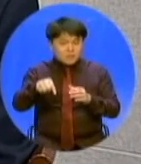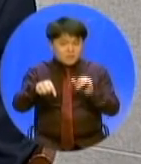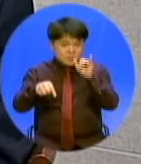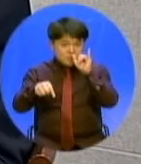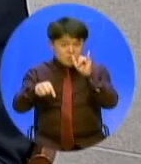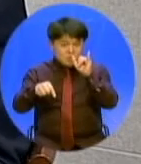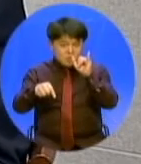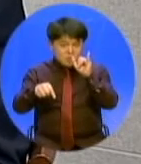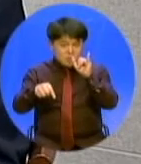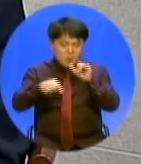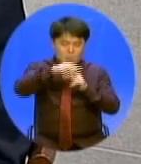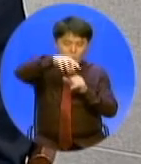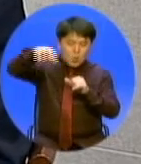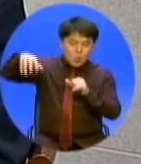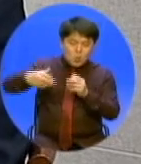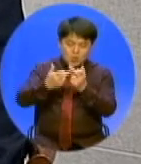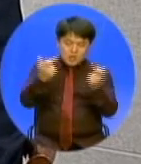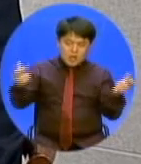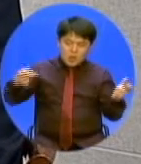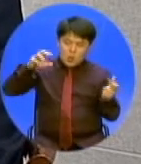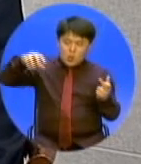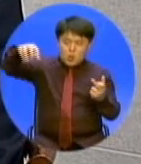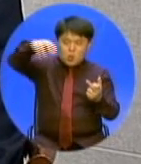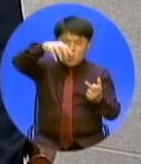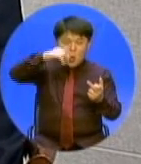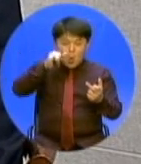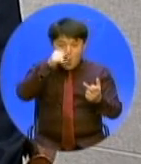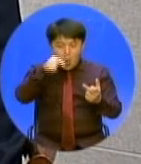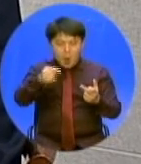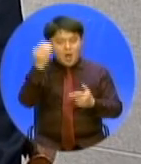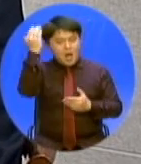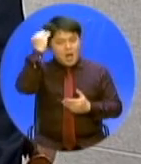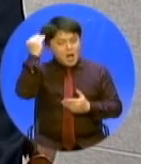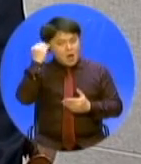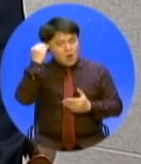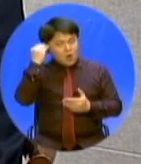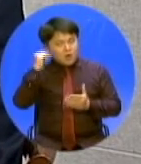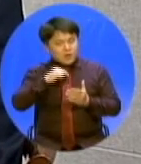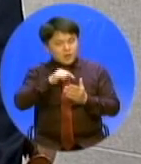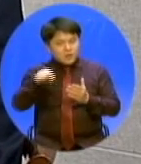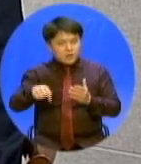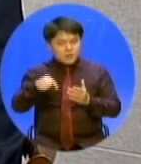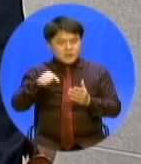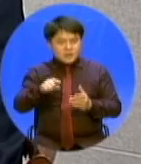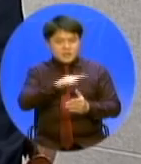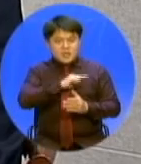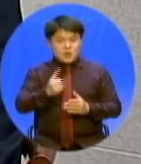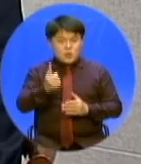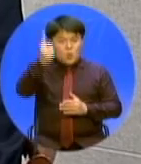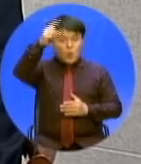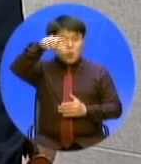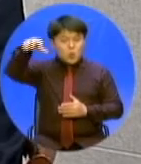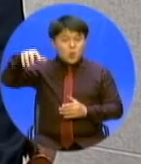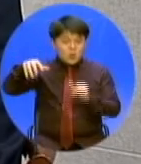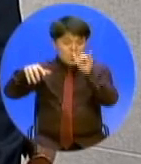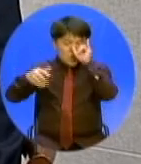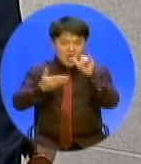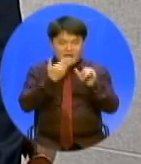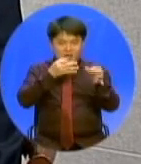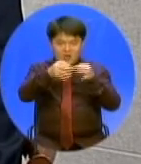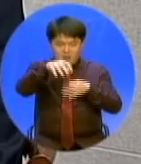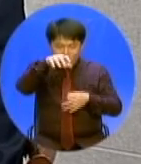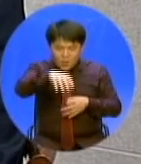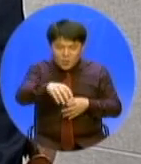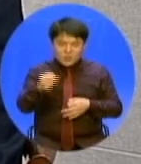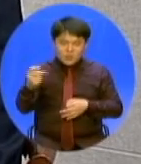내에 이렇게 각종 시설이 되어 있습니다. 아마 우리나라에서는 대발로는 제일 높은 곳에 있는